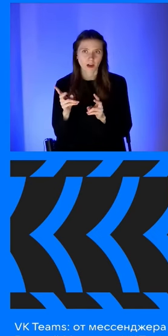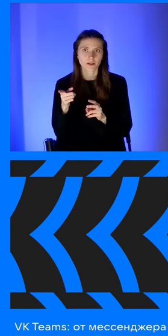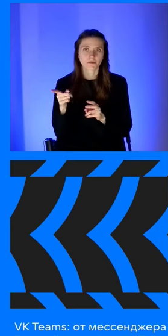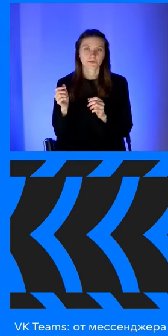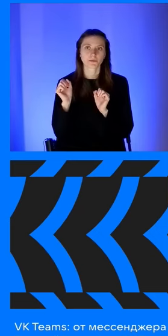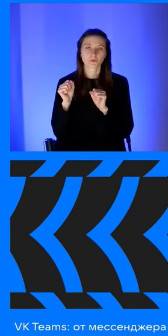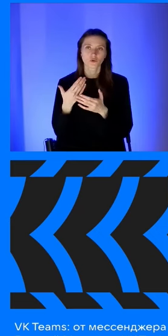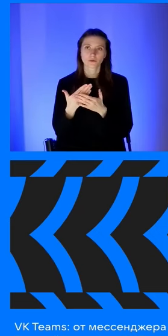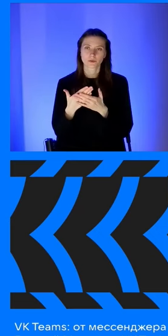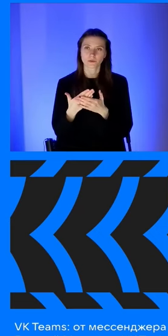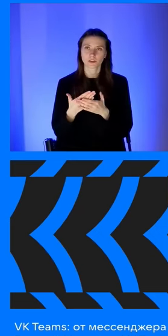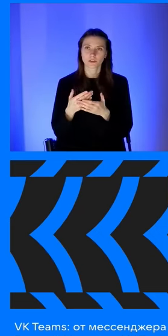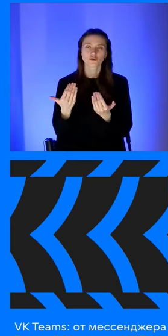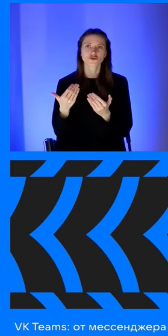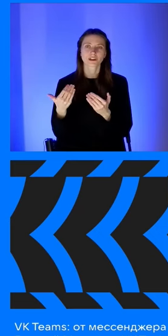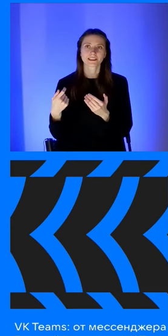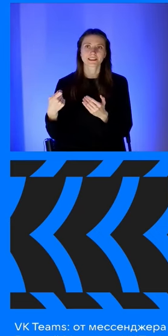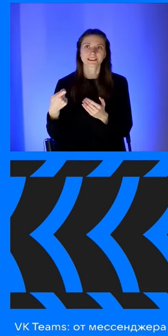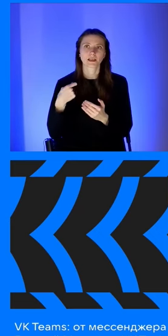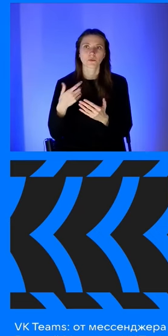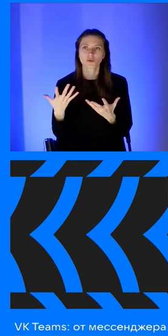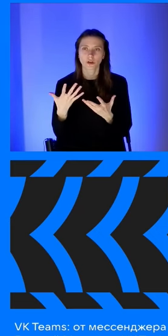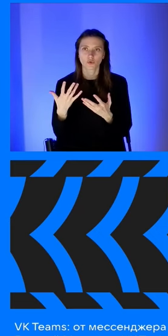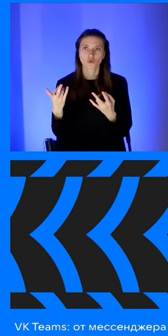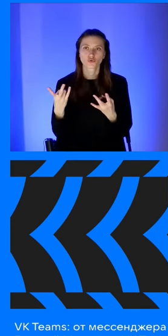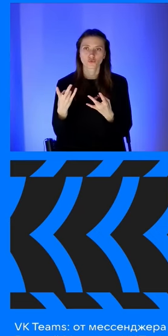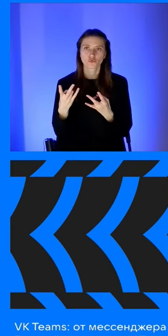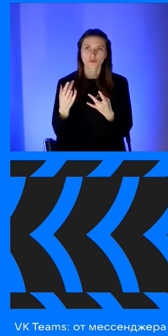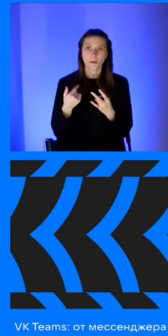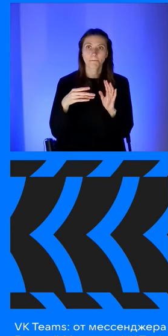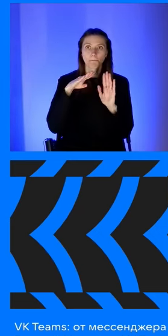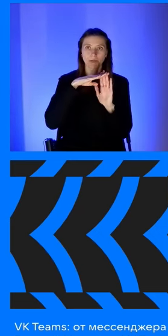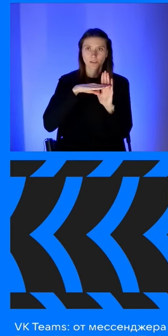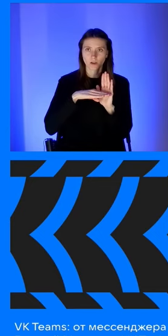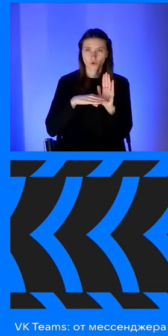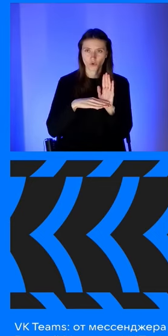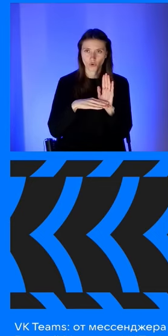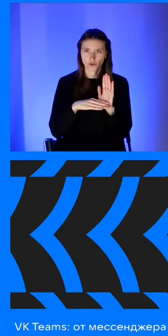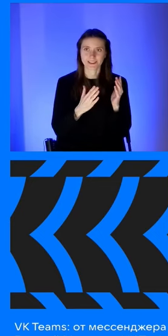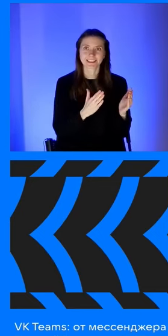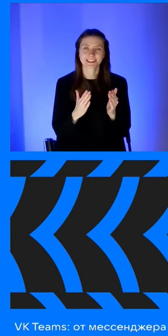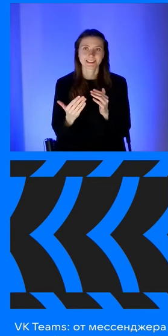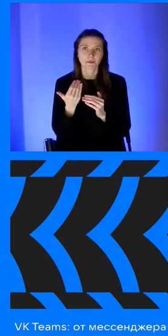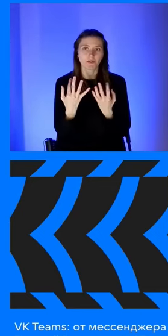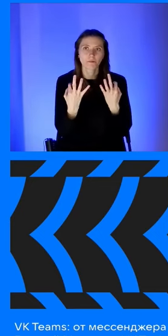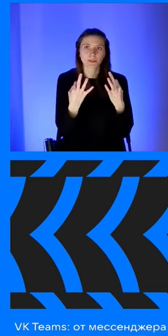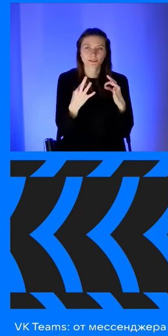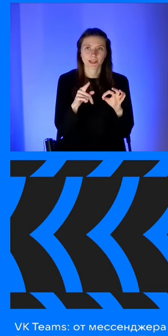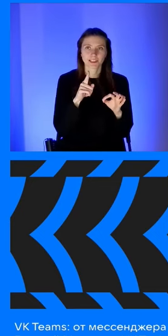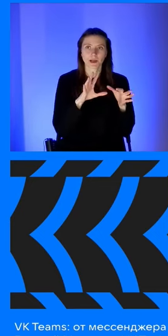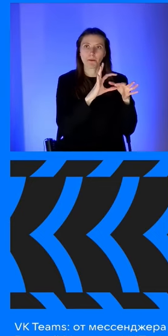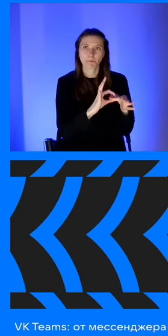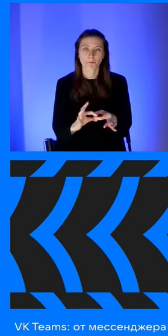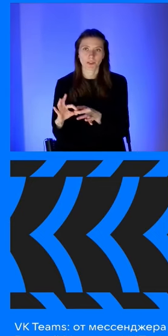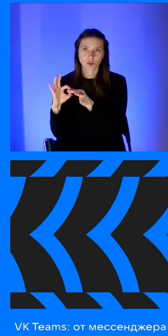на чтение. Да? То есть у нас сейчас запрос приходит в основном в мастер-реплику. Протокол и, в принципе, вся система позволяет тебе от одной ячейки, например,